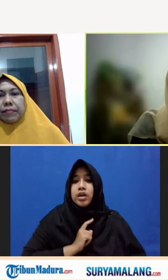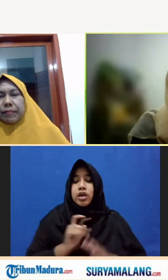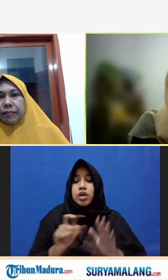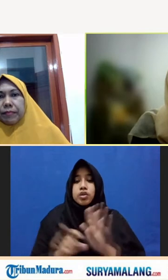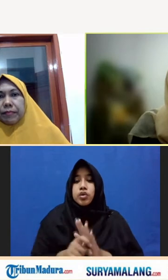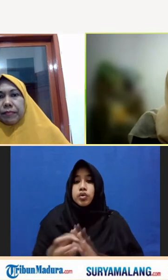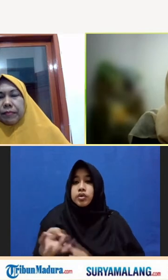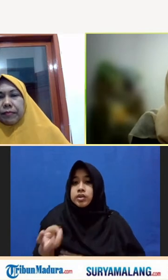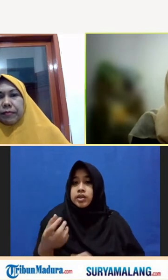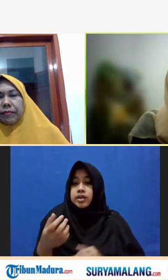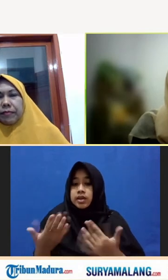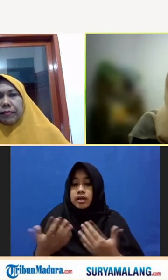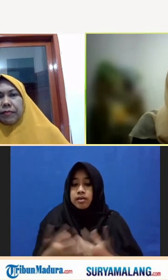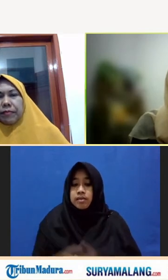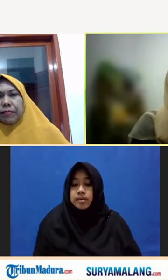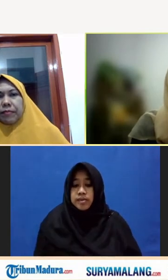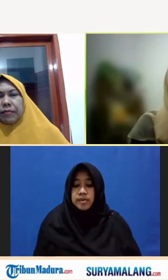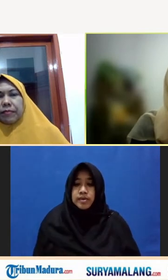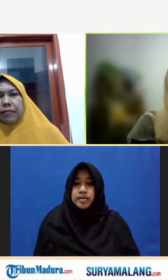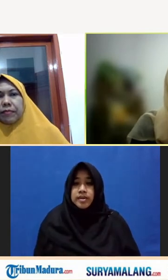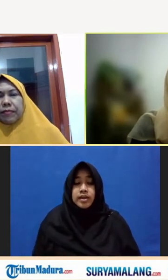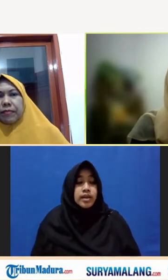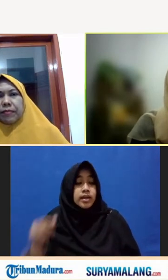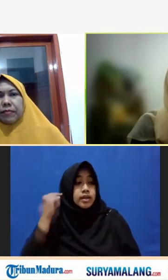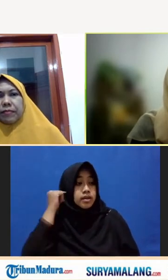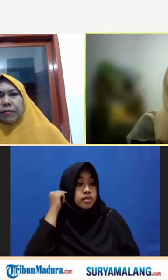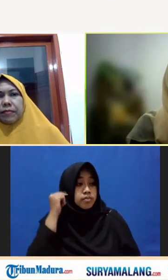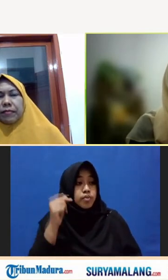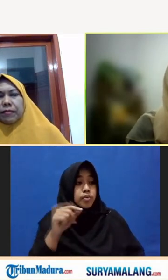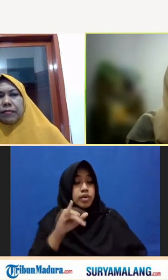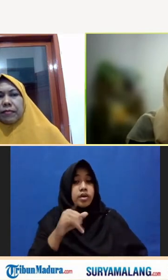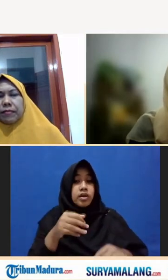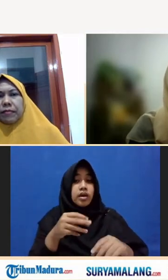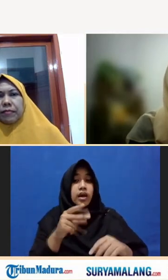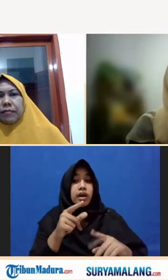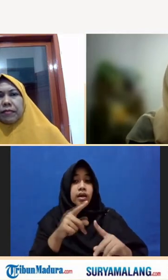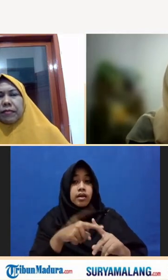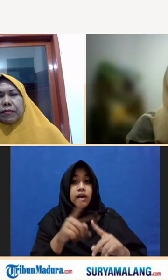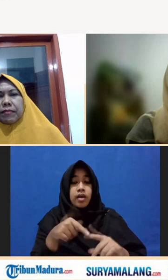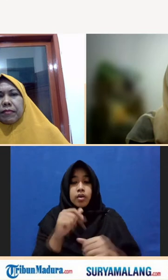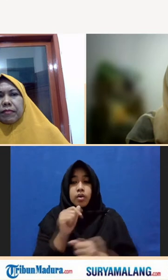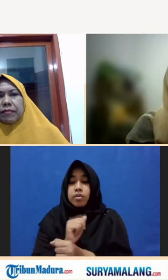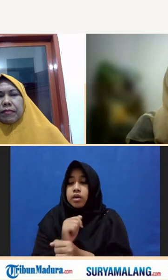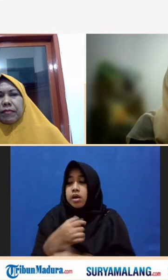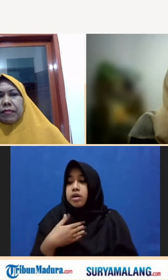aja. Ibu rumah tangga atau bekerja? Ibu rumah tangga.